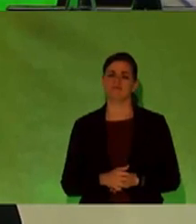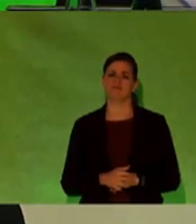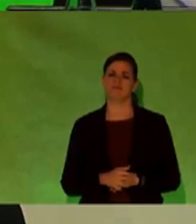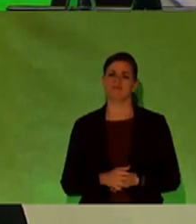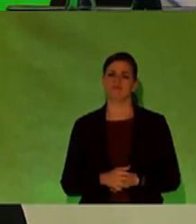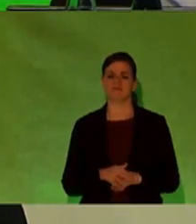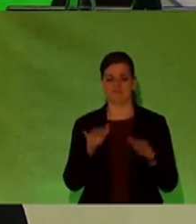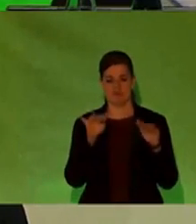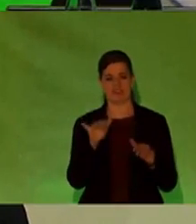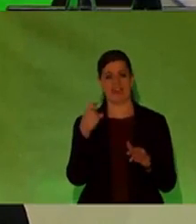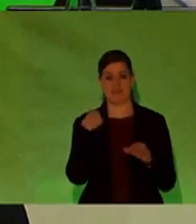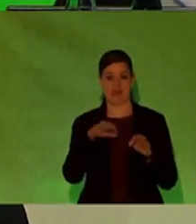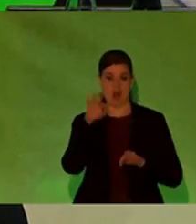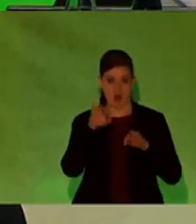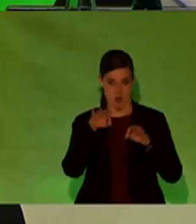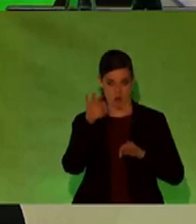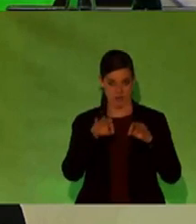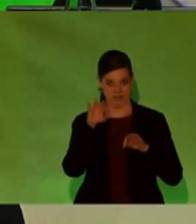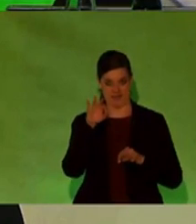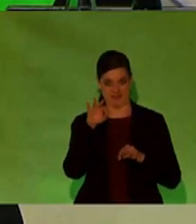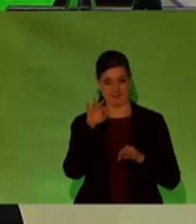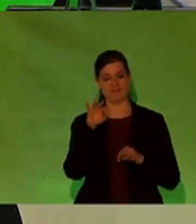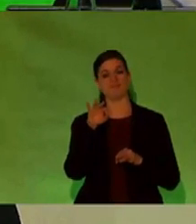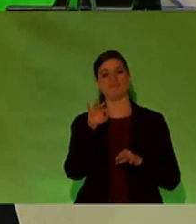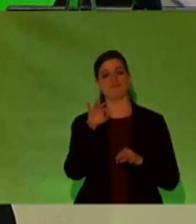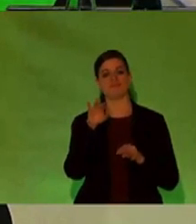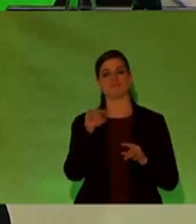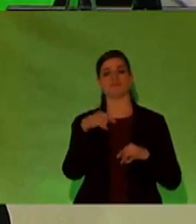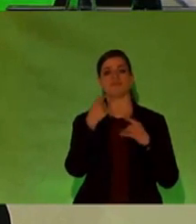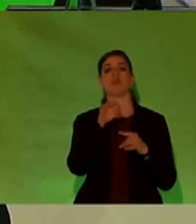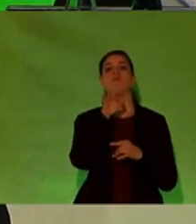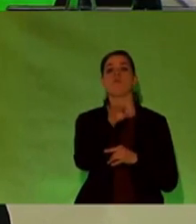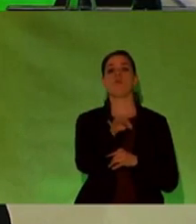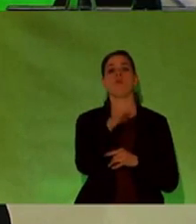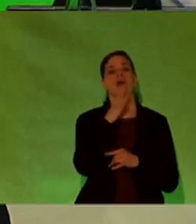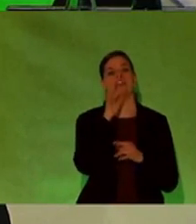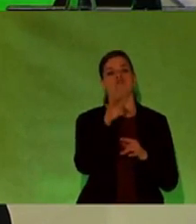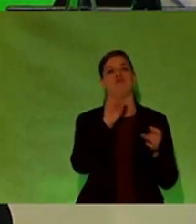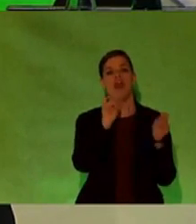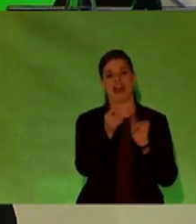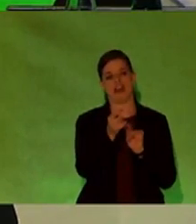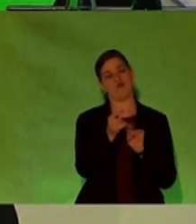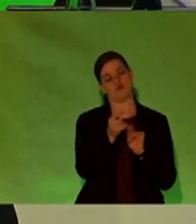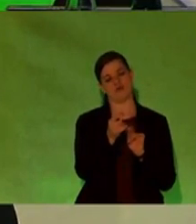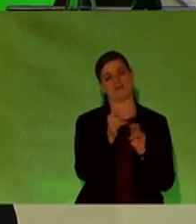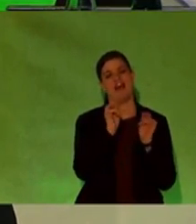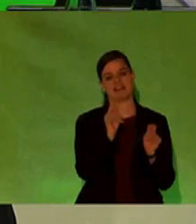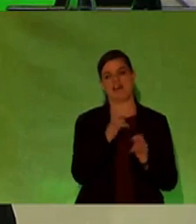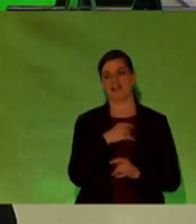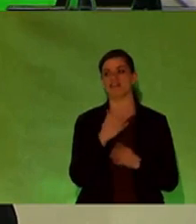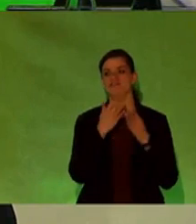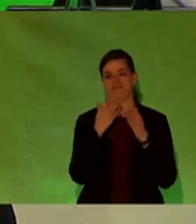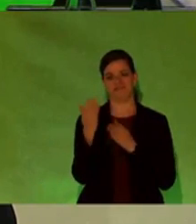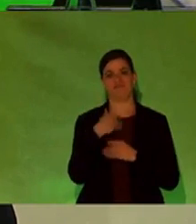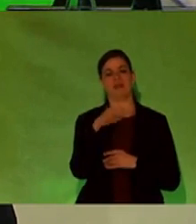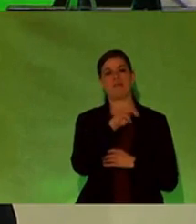haben gelost und die nächste Pro-Rede für den Änderungsantrag wird Mario Michalak aus dem Kreisverband Köln